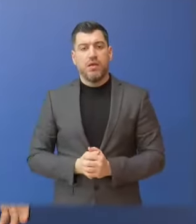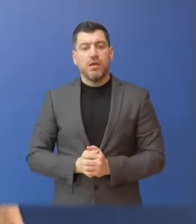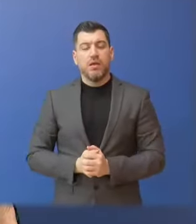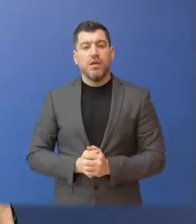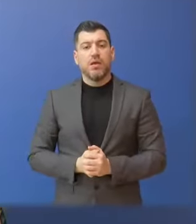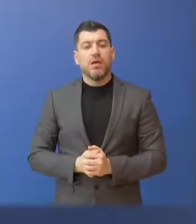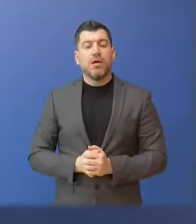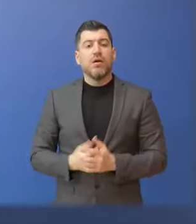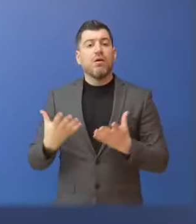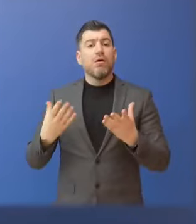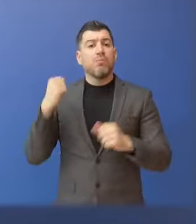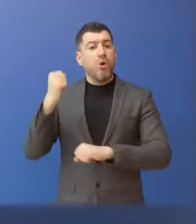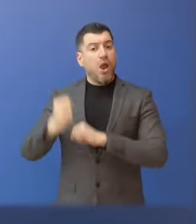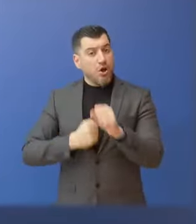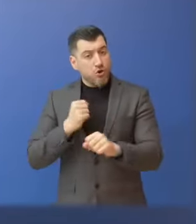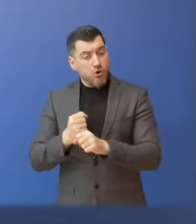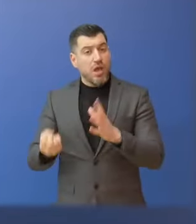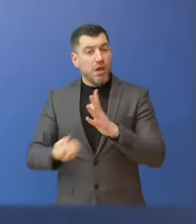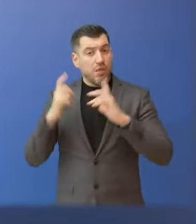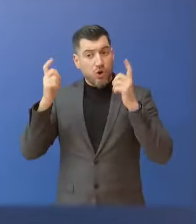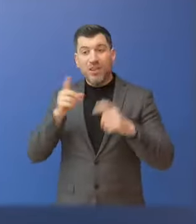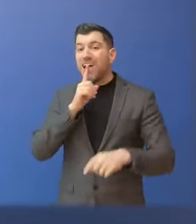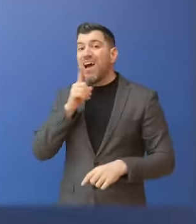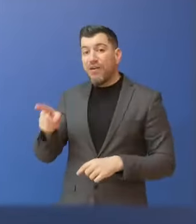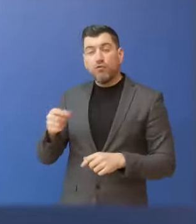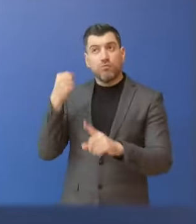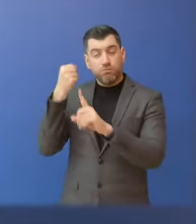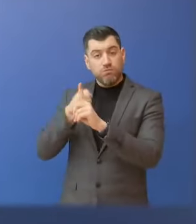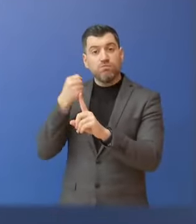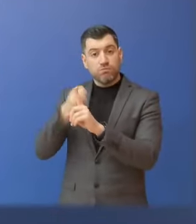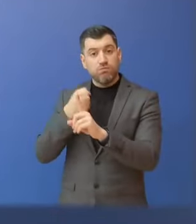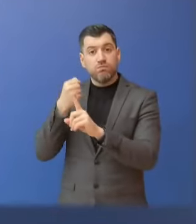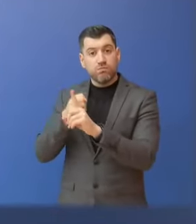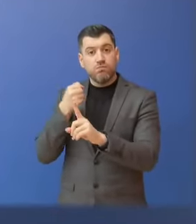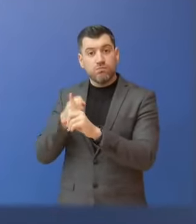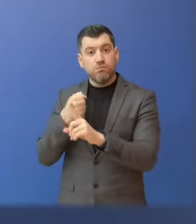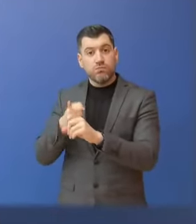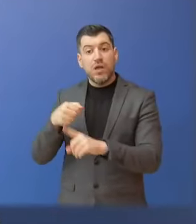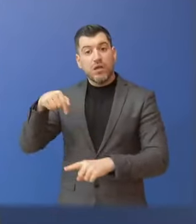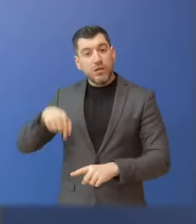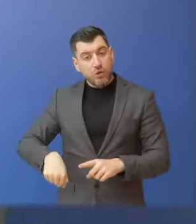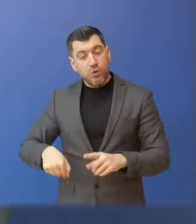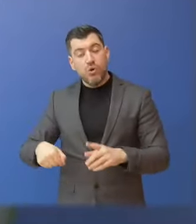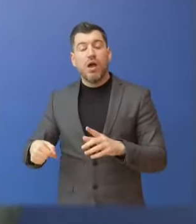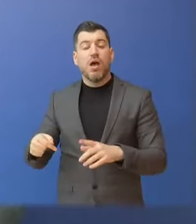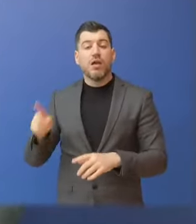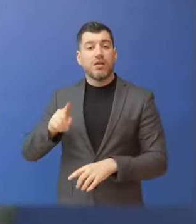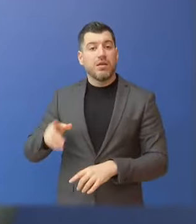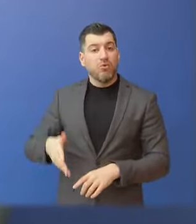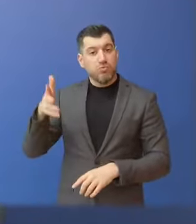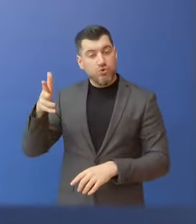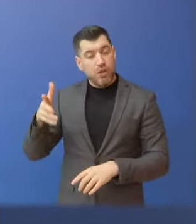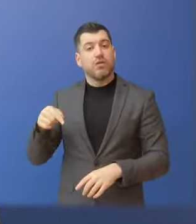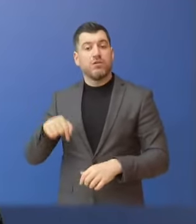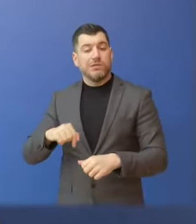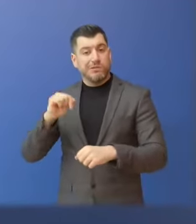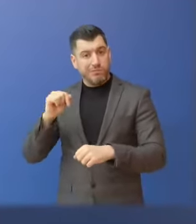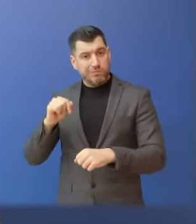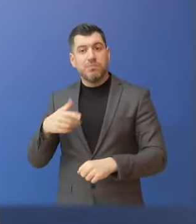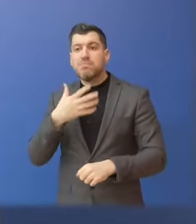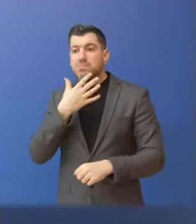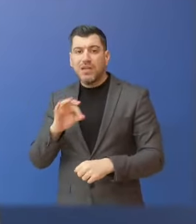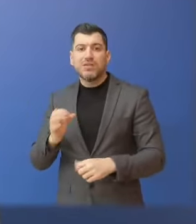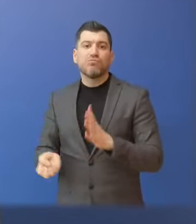διαχρονικά η νέα δημοκρατία και γίνεται ένα πολύ σημαντικό βήμα από την κυβέρνηση του κυριάκου μητσοτάκη αυτόν το μήνα άρα ο